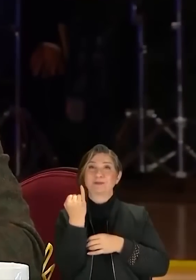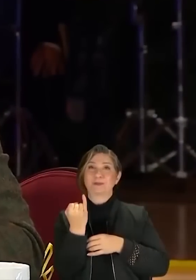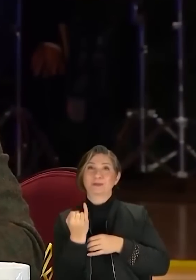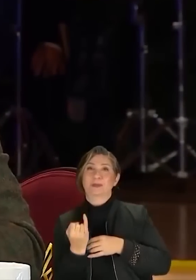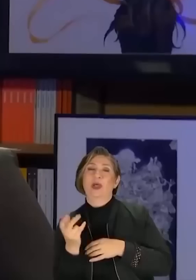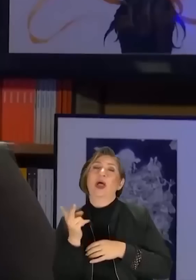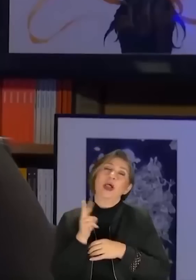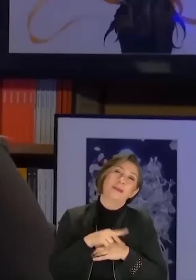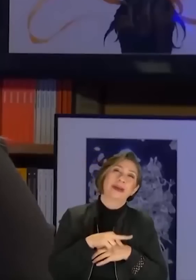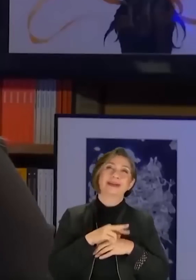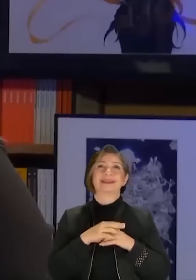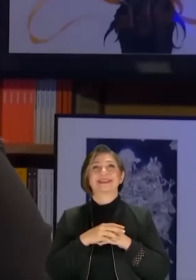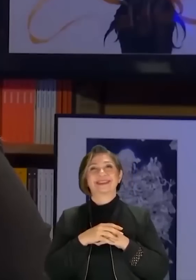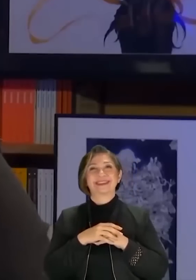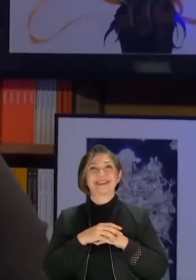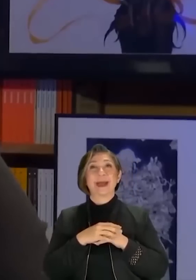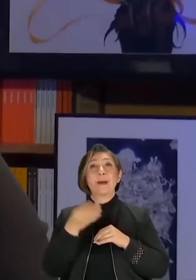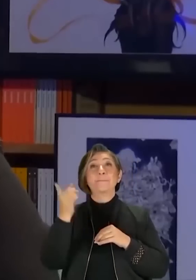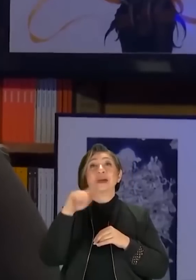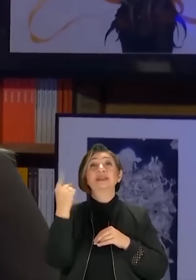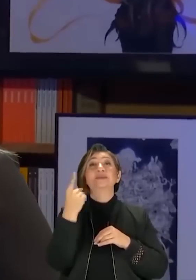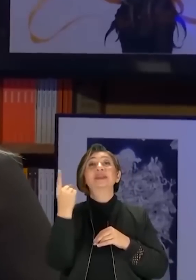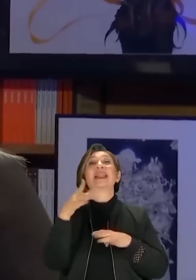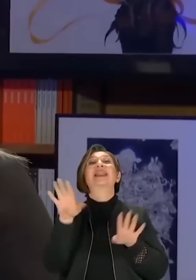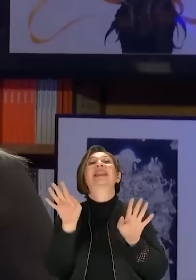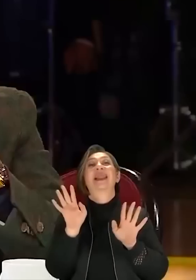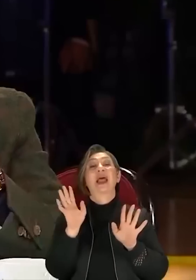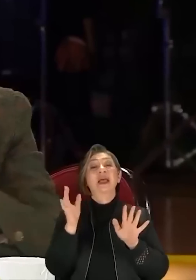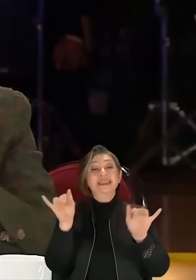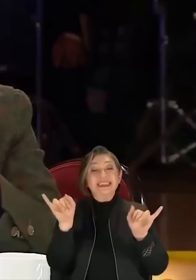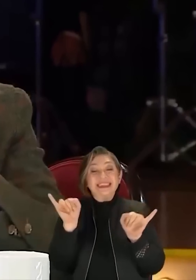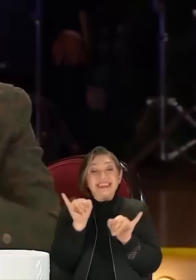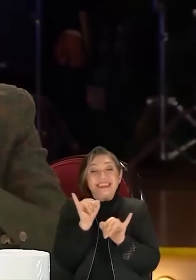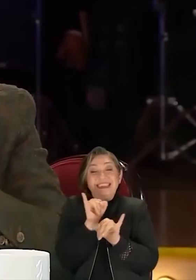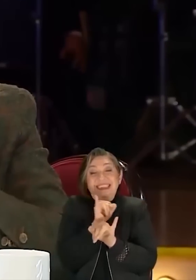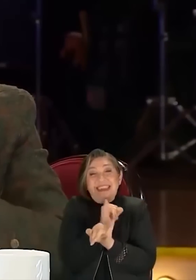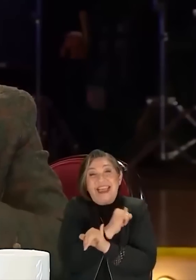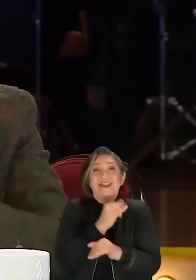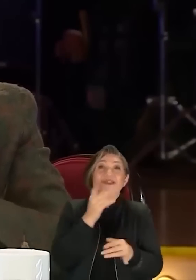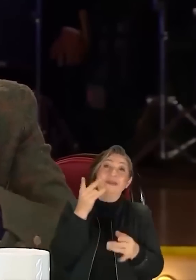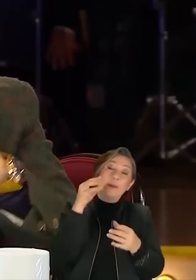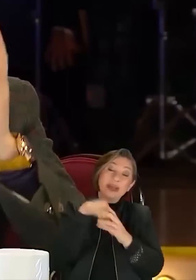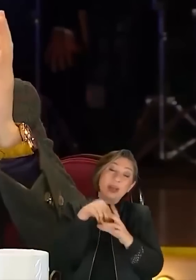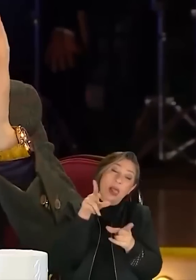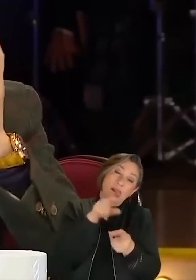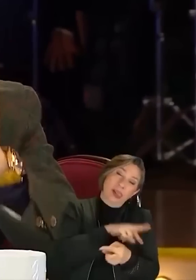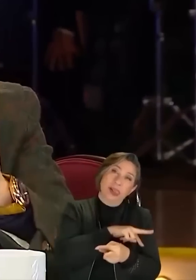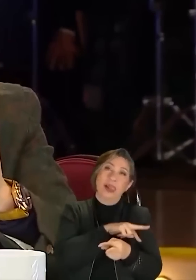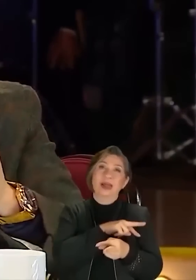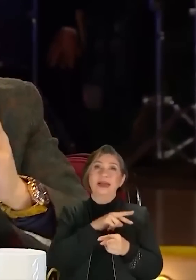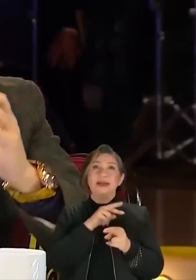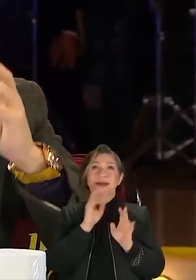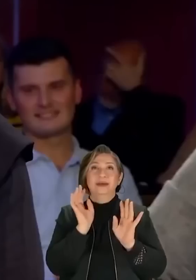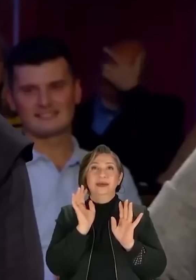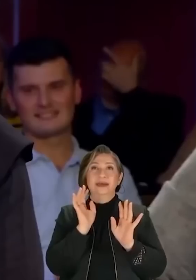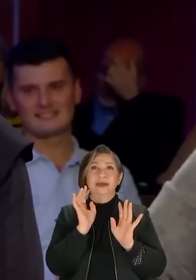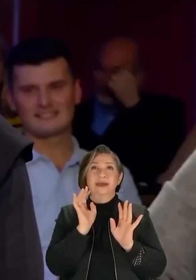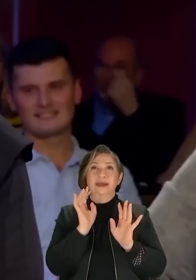zayıflayarak ölmek. Yani başka bir şeyden dolayı değil. Zayıflayarak ölmek.